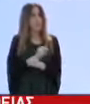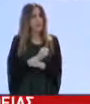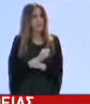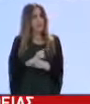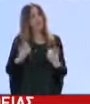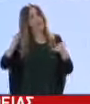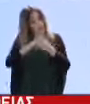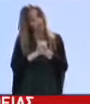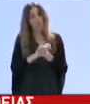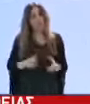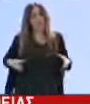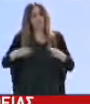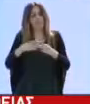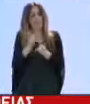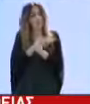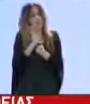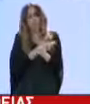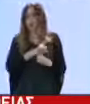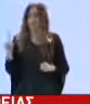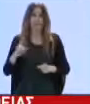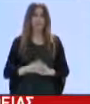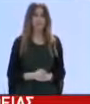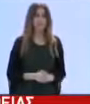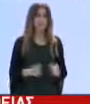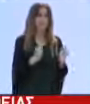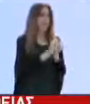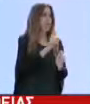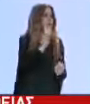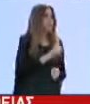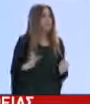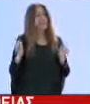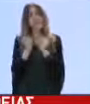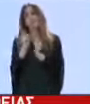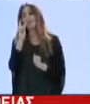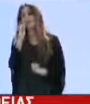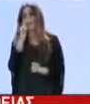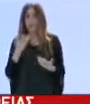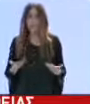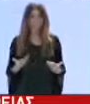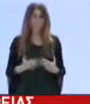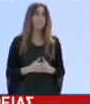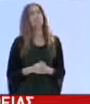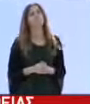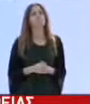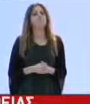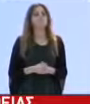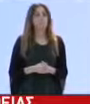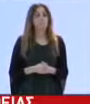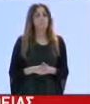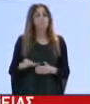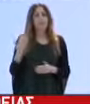μεγάλης δοκιμασίας. Φίλες και φίλοι, καθ' όλη τη διάρκεια της προεκλογικής